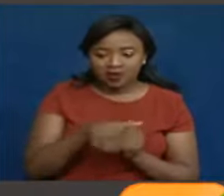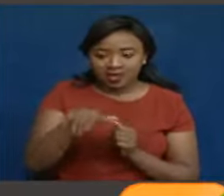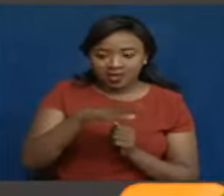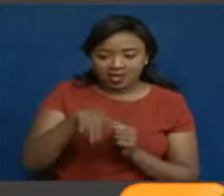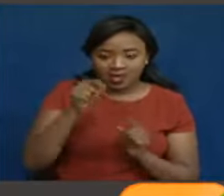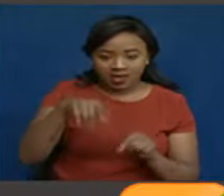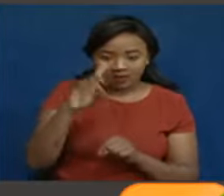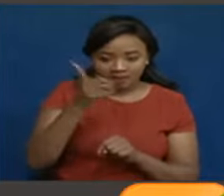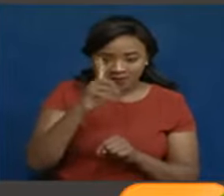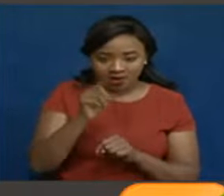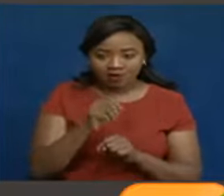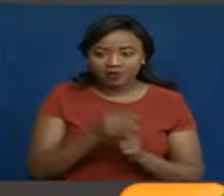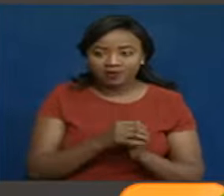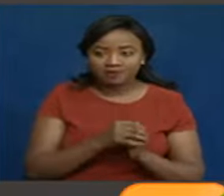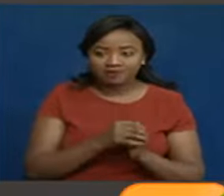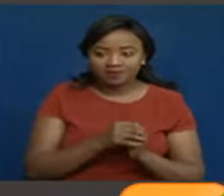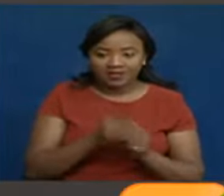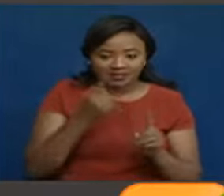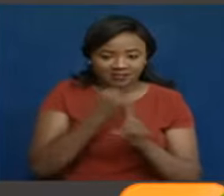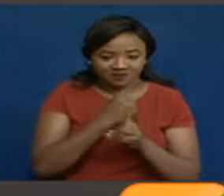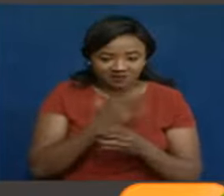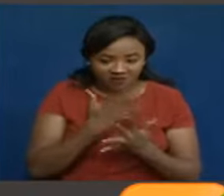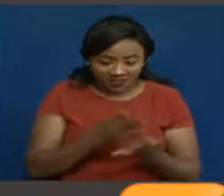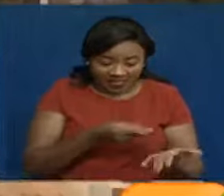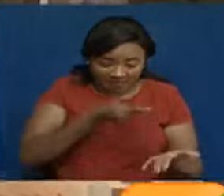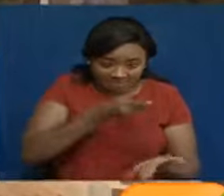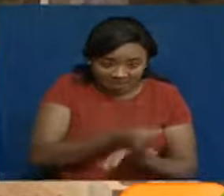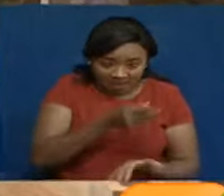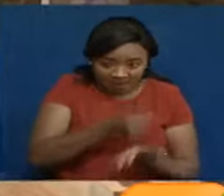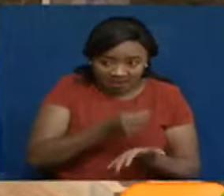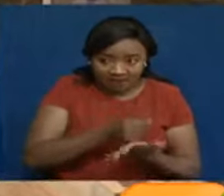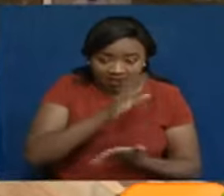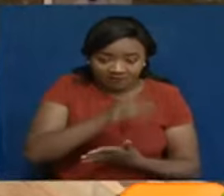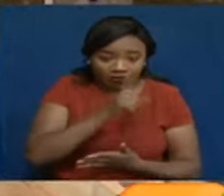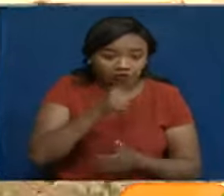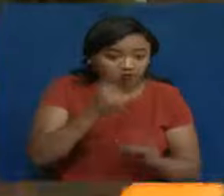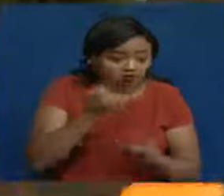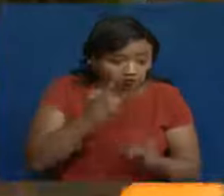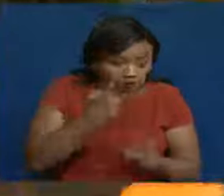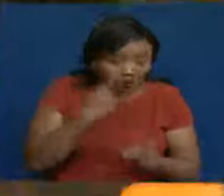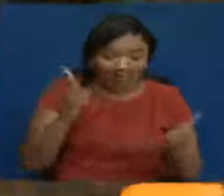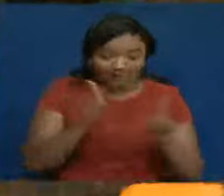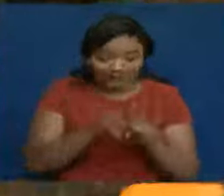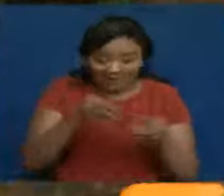Nairobi. Baadhi ya bidhaa alizonunua wakati huo kwenye duka hilo pamoja na risiti ya malipo